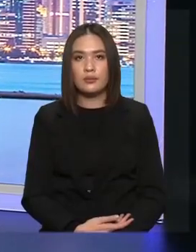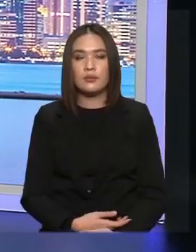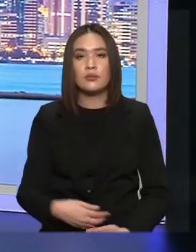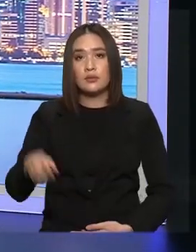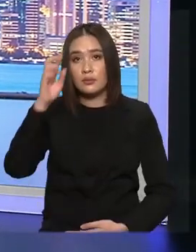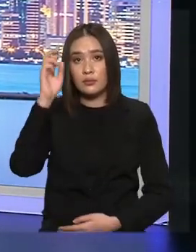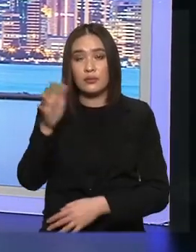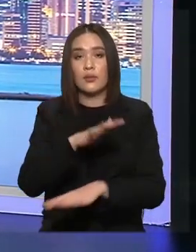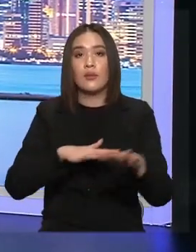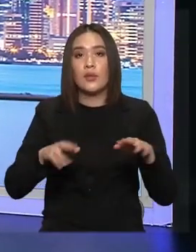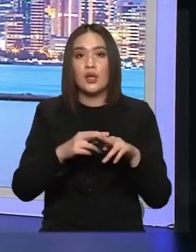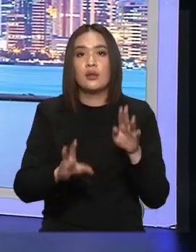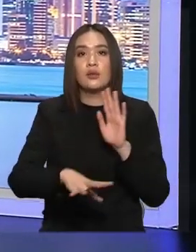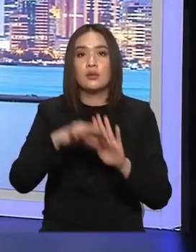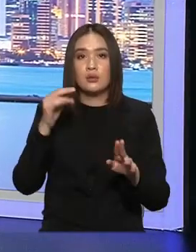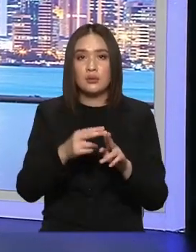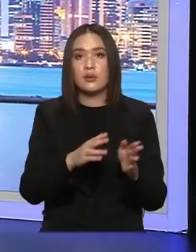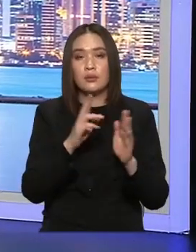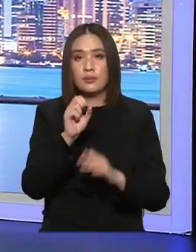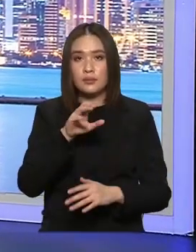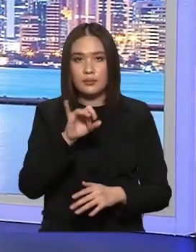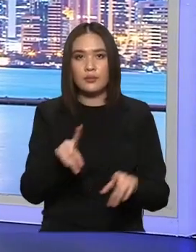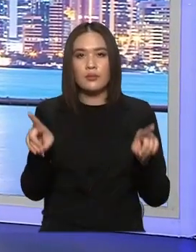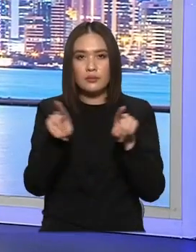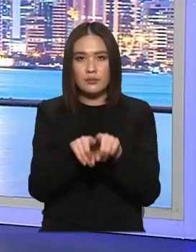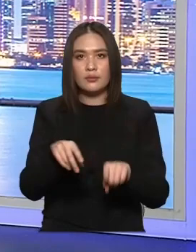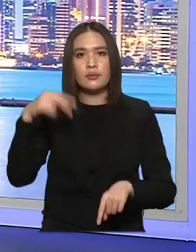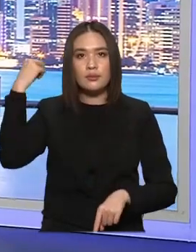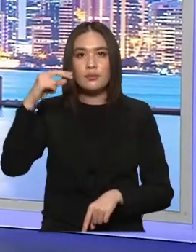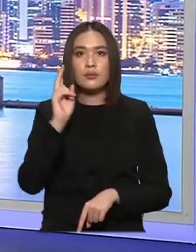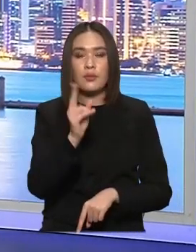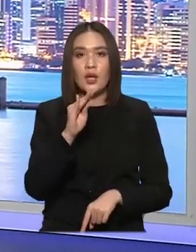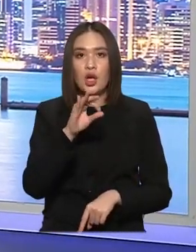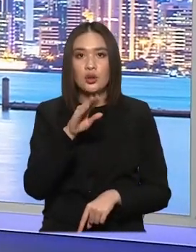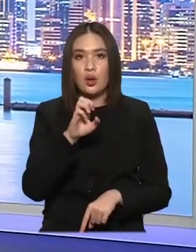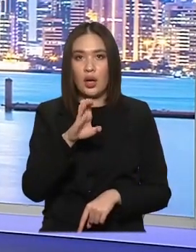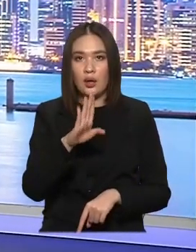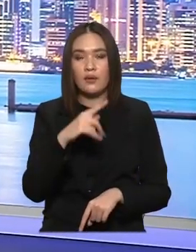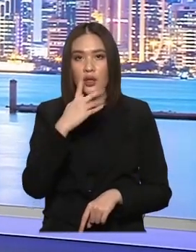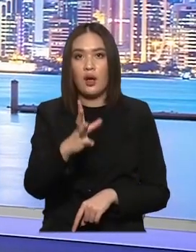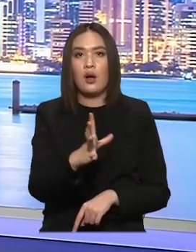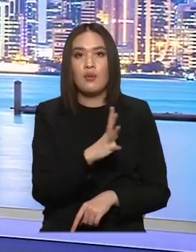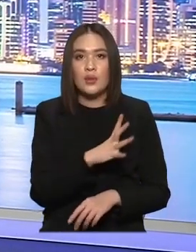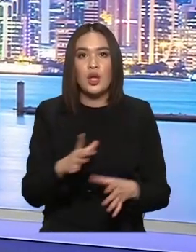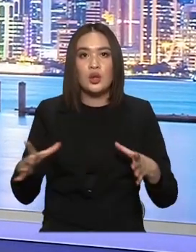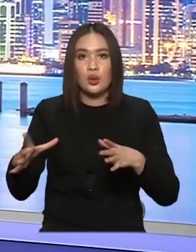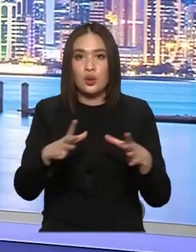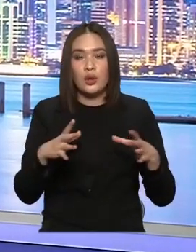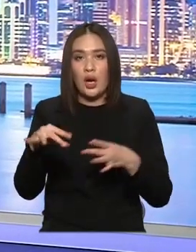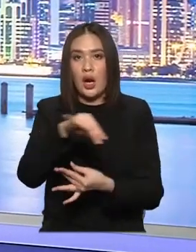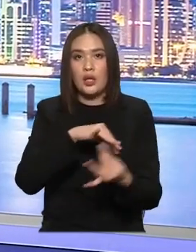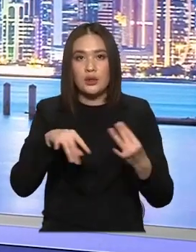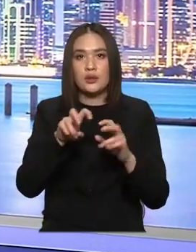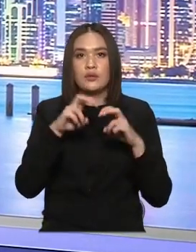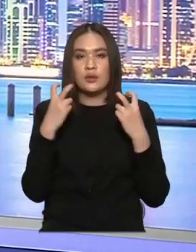Елimiz таңдаған бағыттың кейбір тұстары Қатармен ұқсас. Президент Қасым-Жомарт Тоқаев Қазақ-Қатар инвестициялық дөңгелек үстелінде осылай